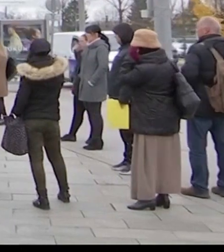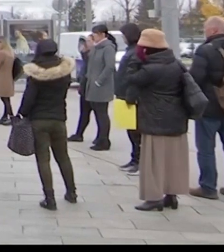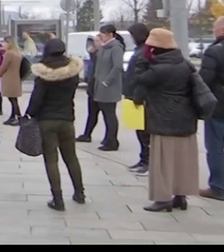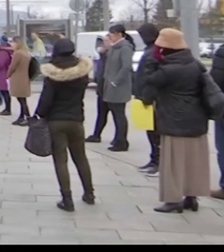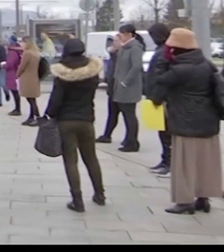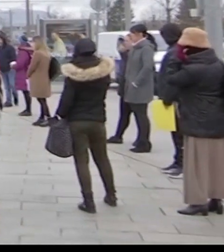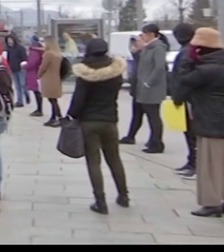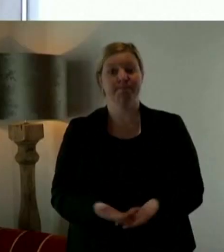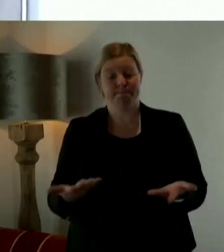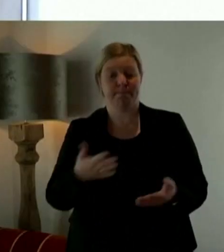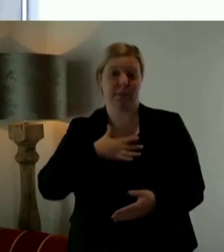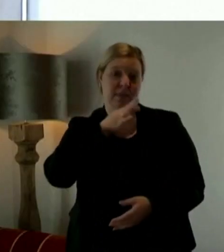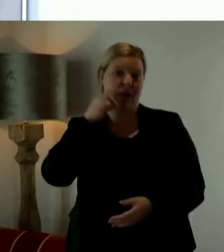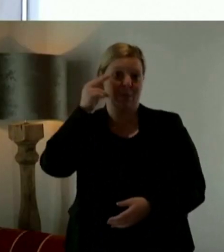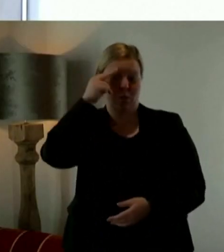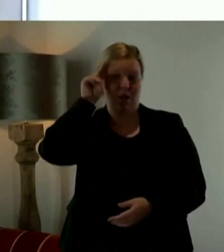pandemia.